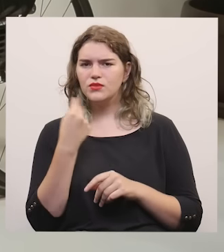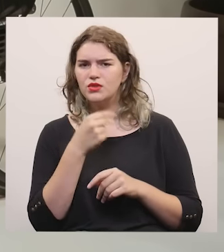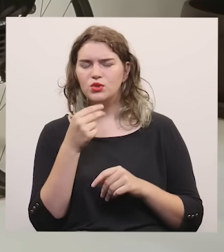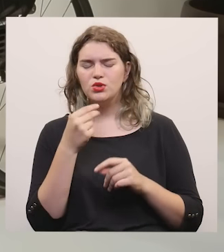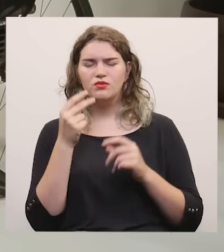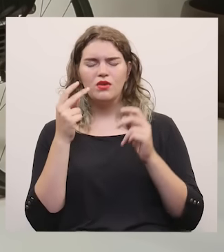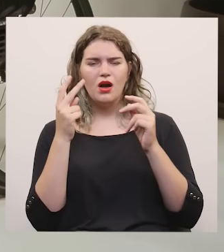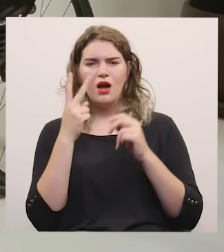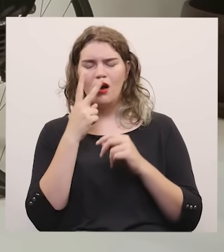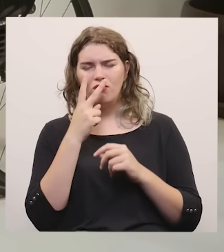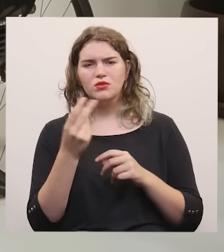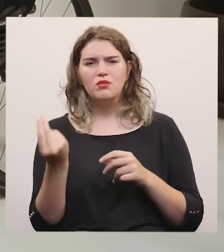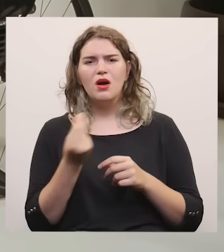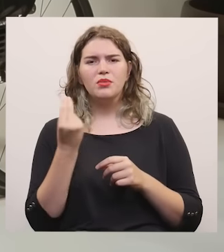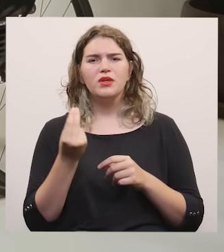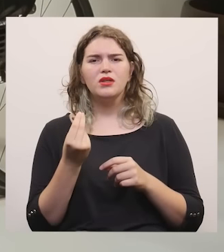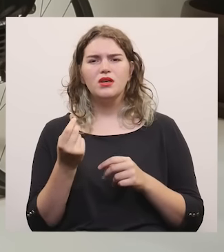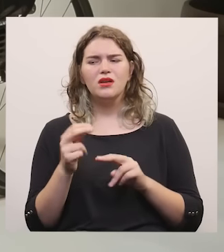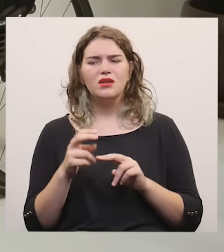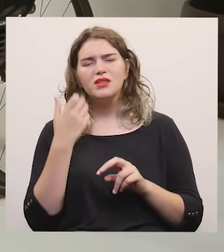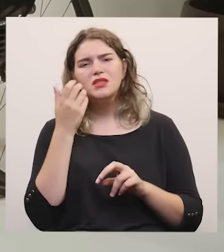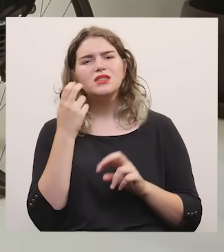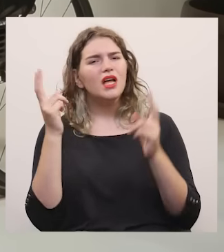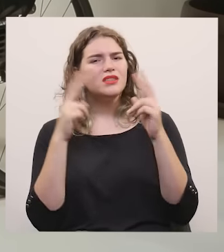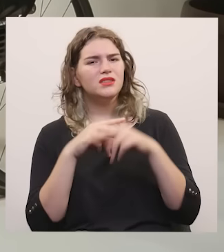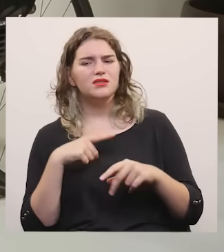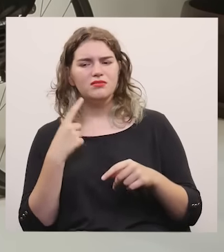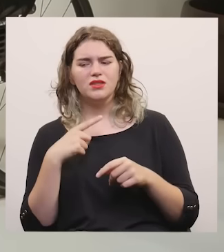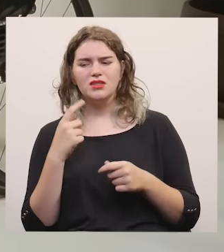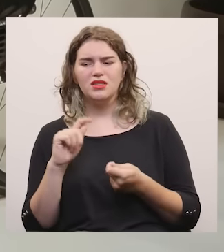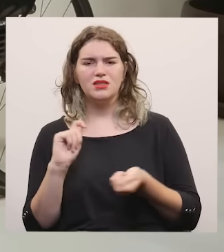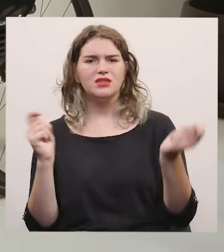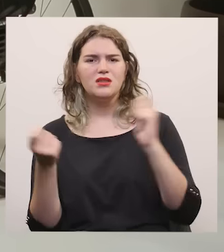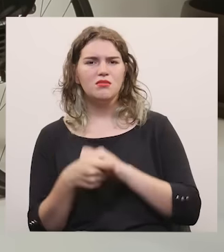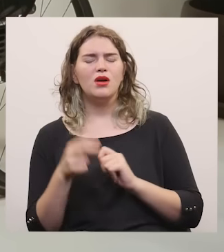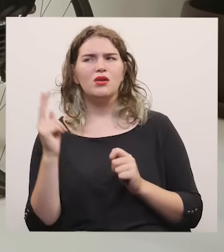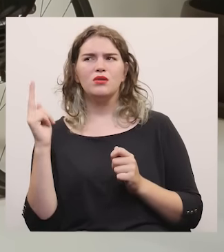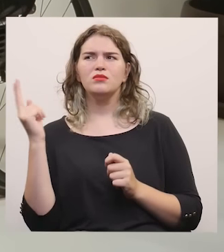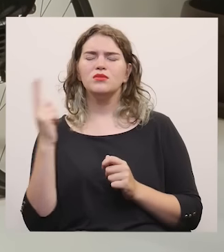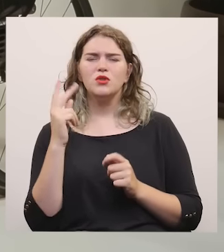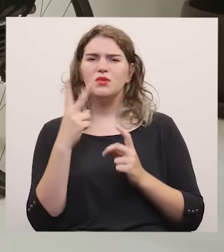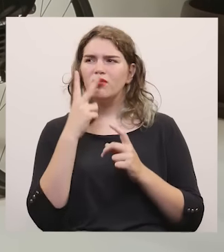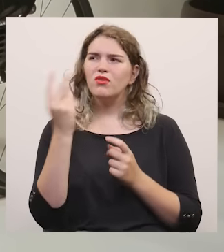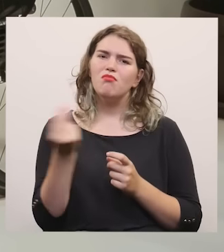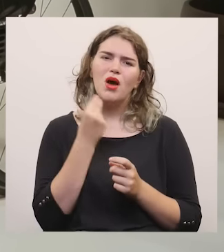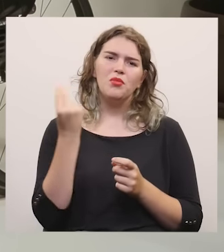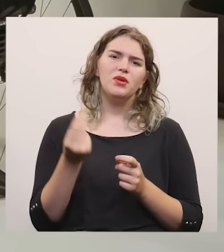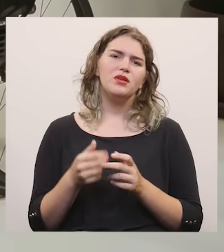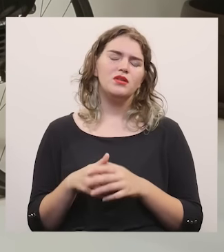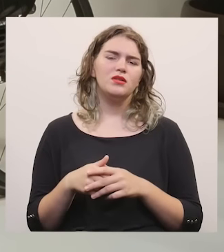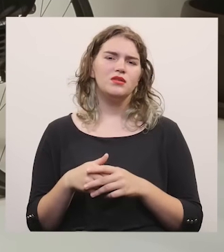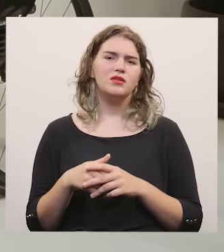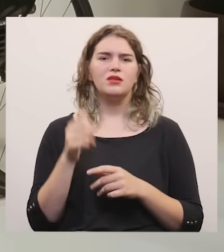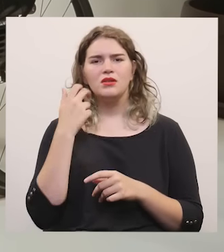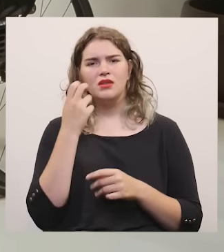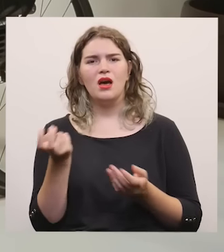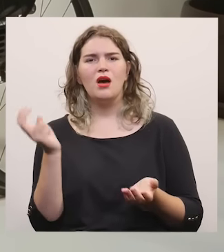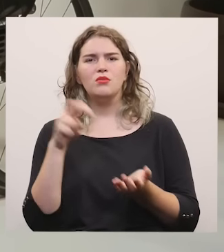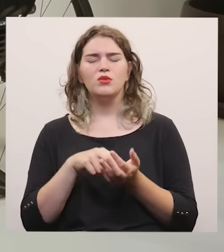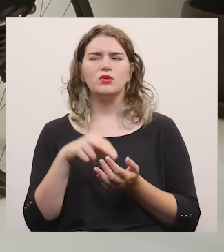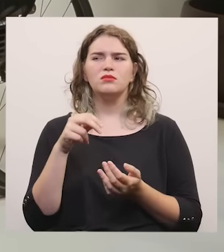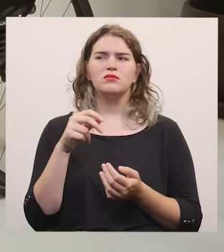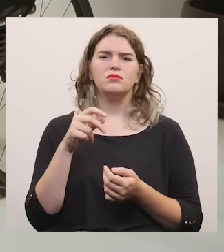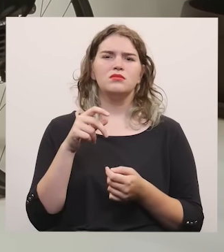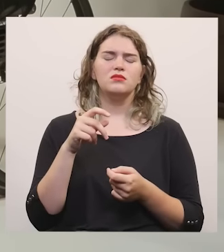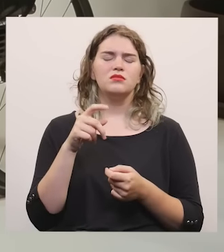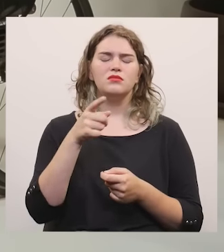ceva de pe ochi și... Și am început... Doamne, stai un pic, încep să te văd. Când am urcat sus la